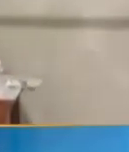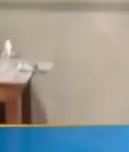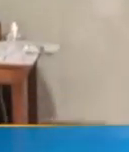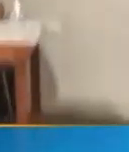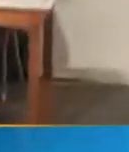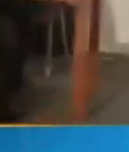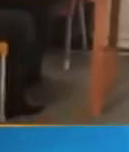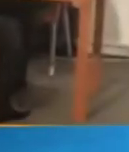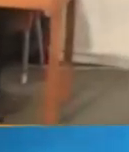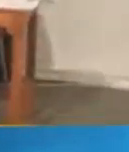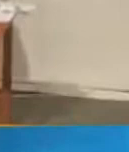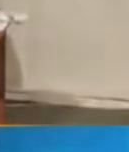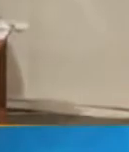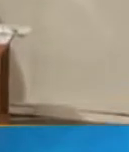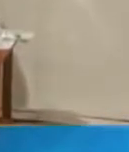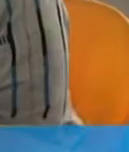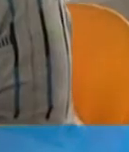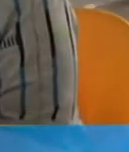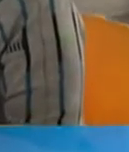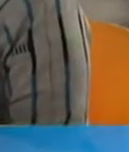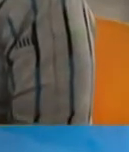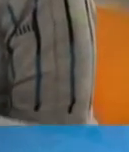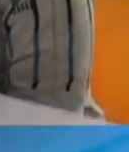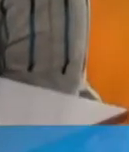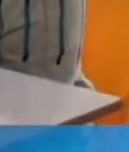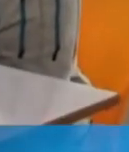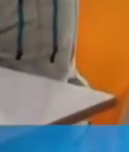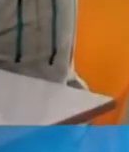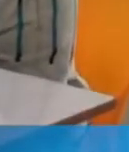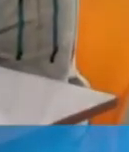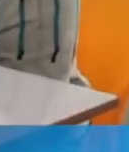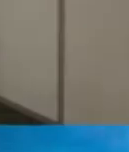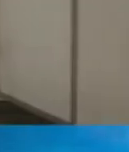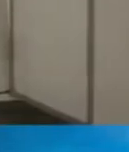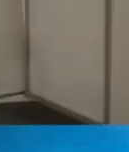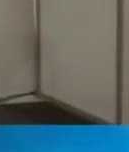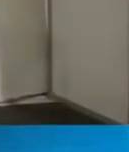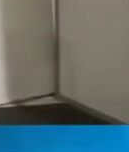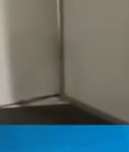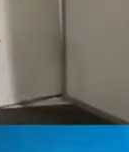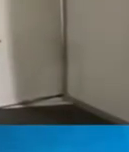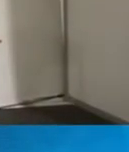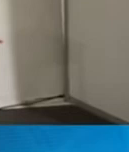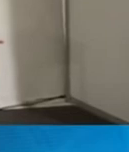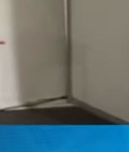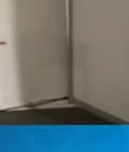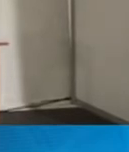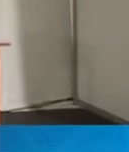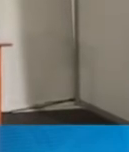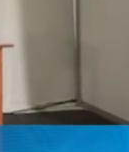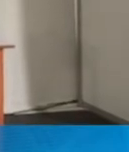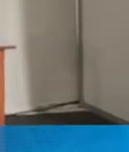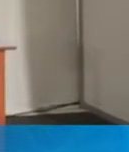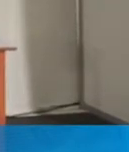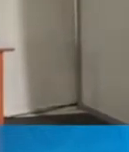En Côte d'Ivoire, début aujourd'hui de la campagne de vaccination contre le coronavirus. Cette opération se déroule au parc